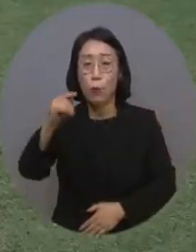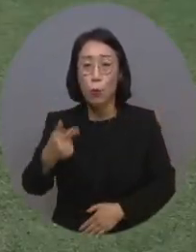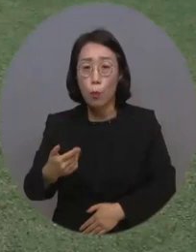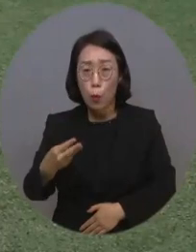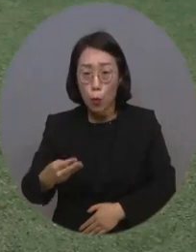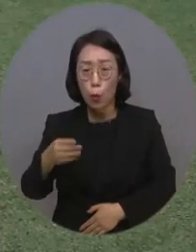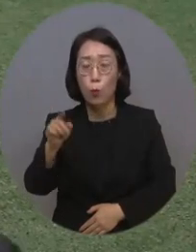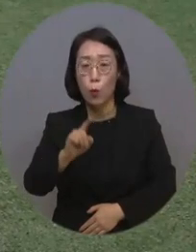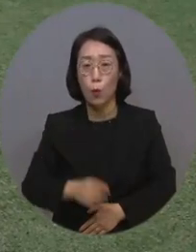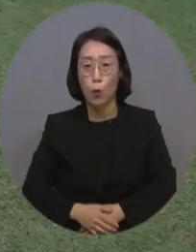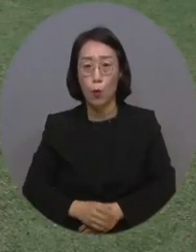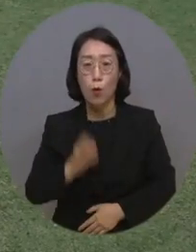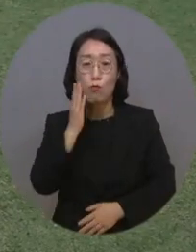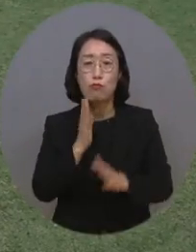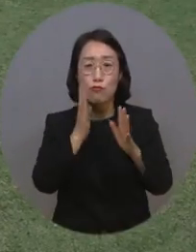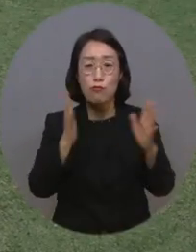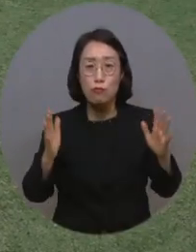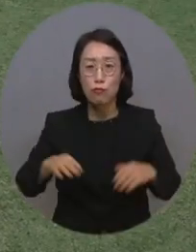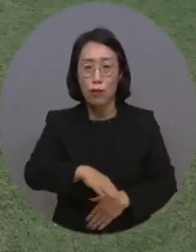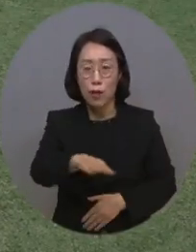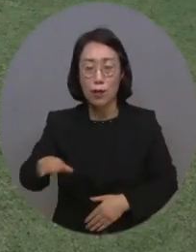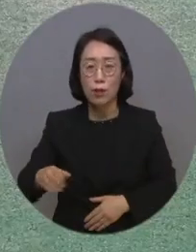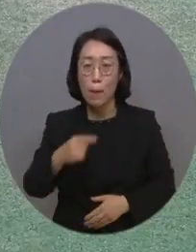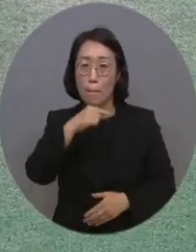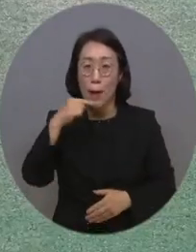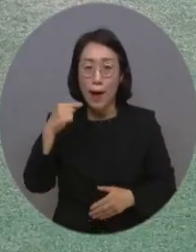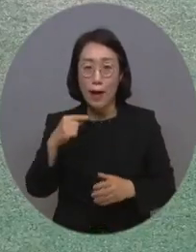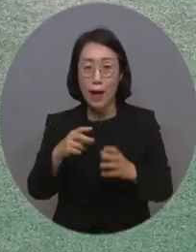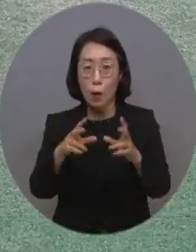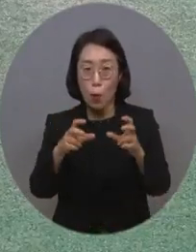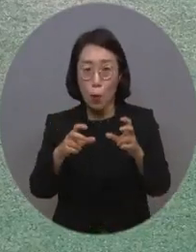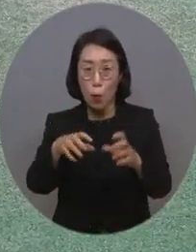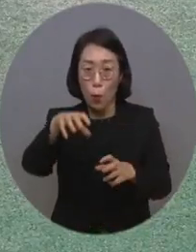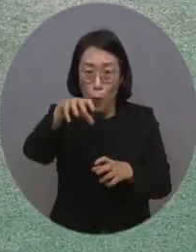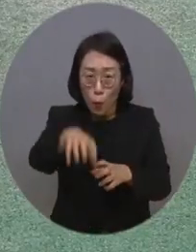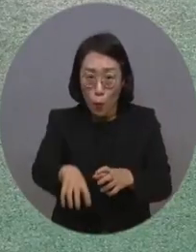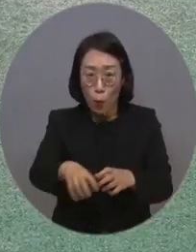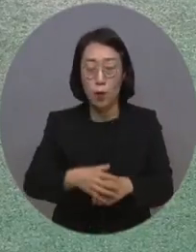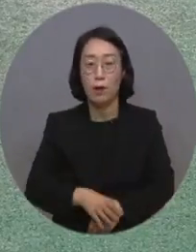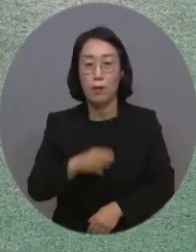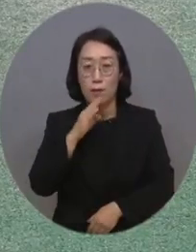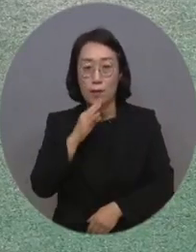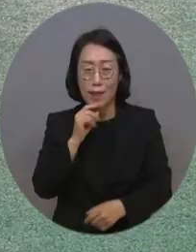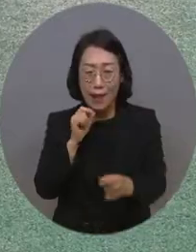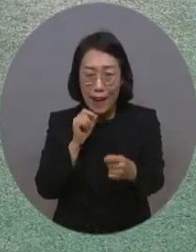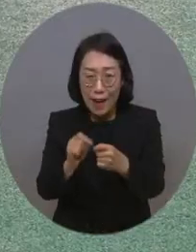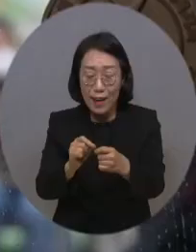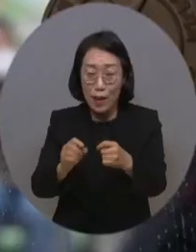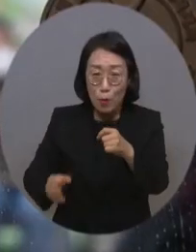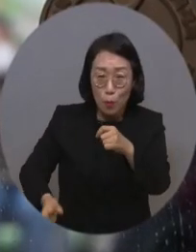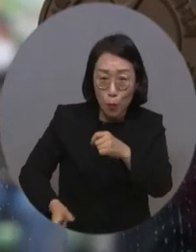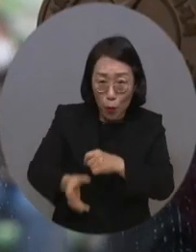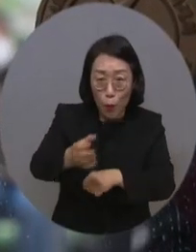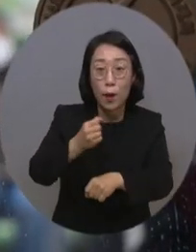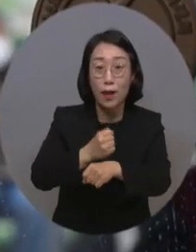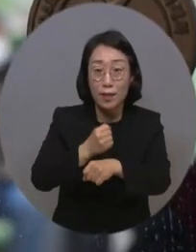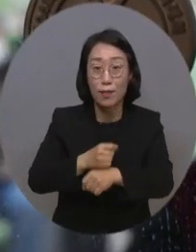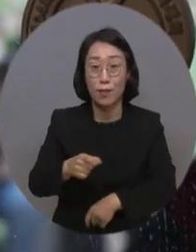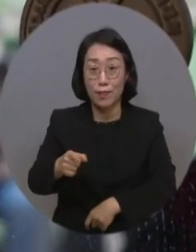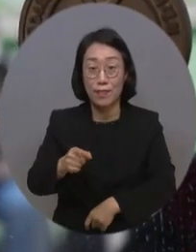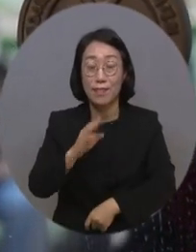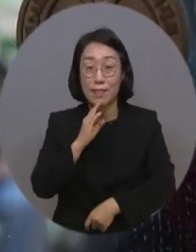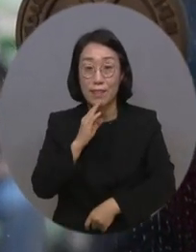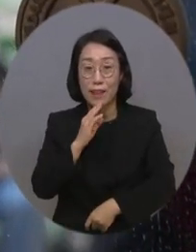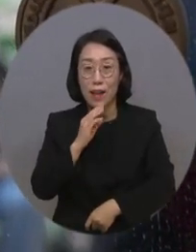잔디 경기장에서 1.5kg의 볼을 잭이라 불리는 표적구에 가까이 굴리는 경기로 장애인